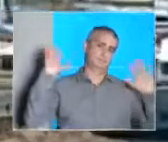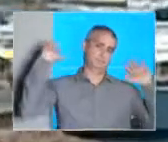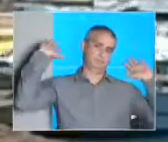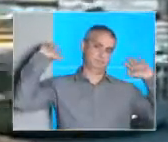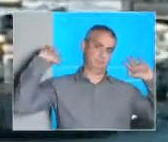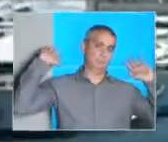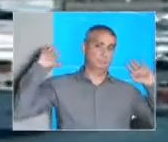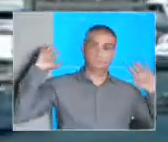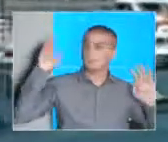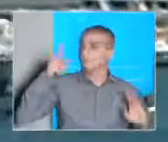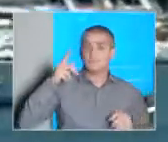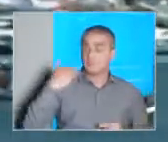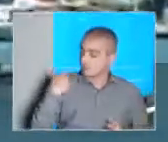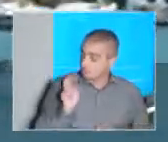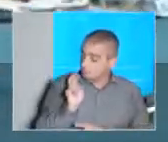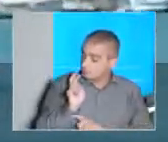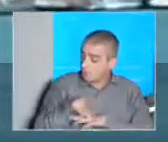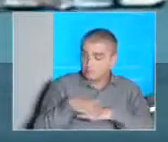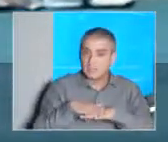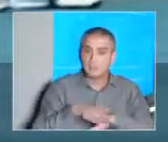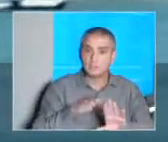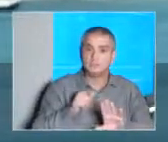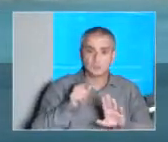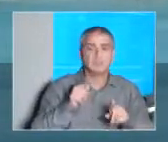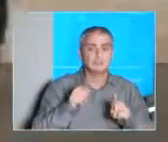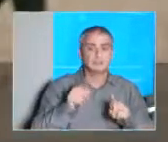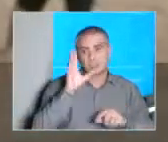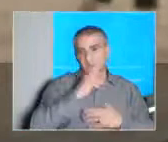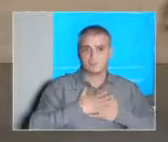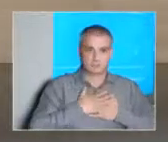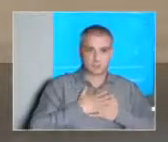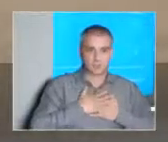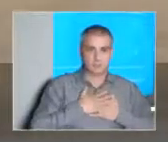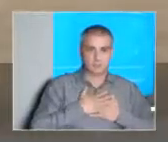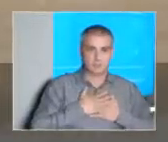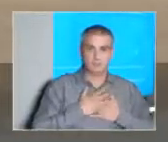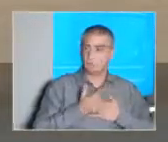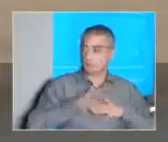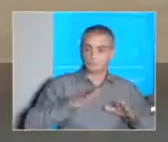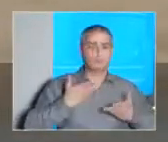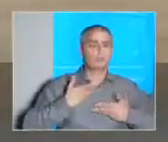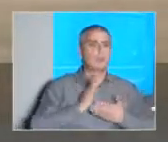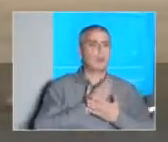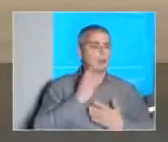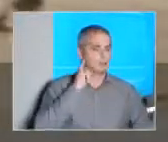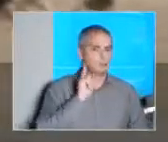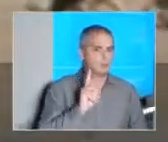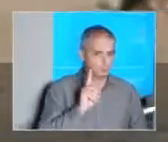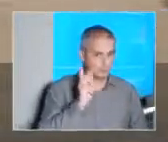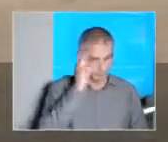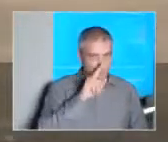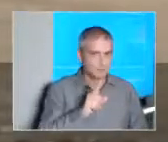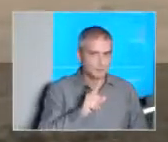אותי מהיום שנכנסתי לחיים המקצועיים. וכך, זו התפיסת עולם שלי. וראש הממשלה קיבל החלטה, ותקשיב טוב, וחשוב